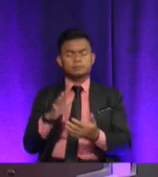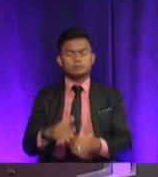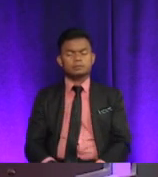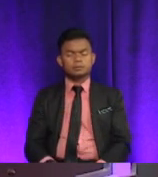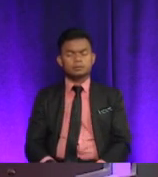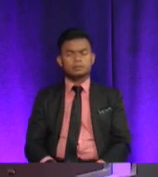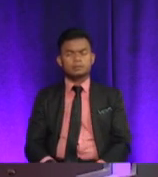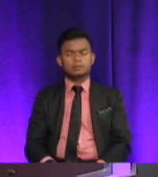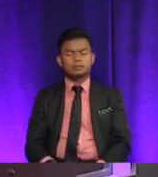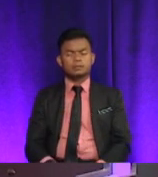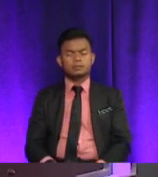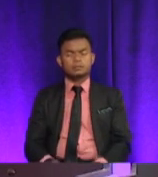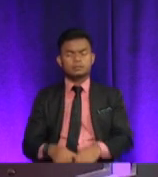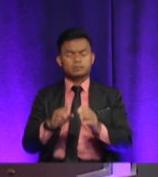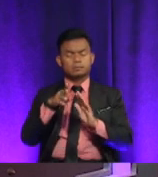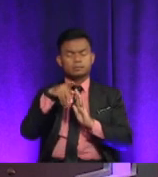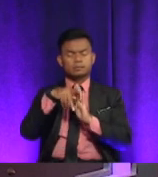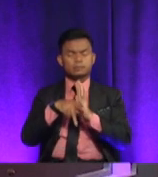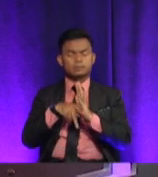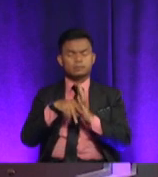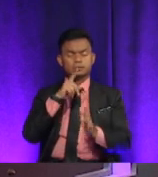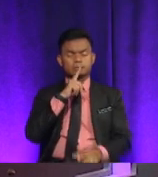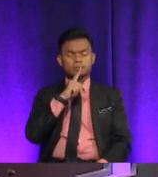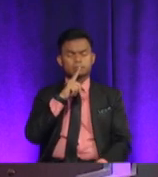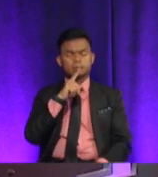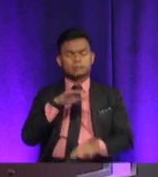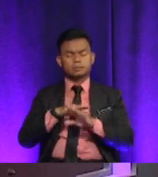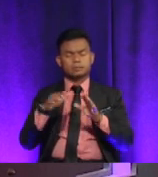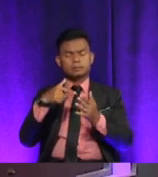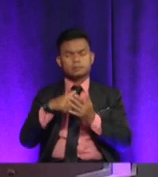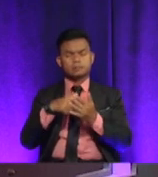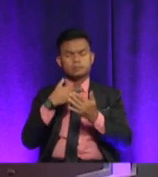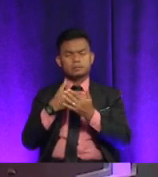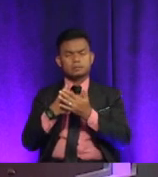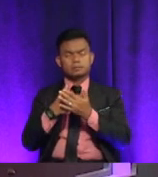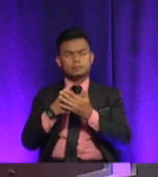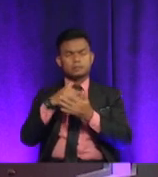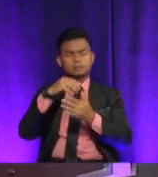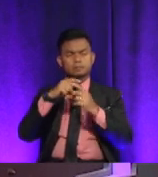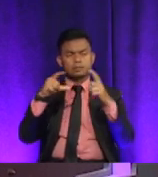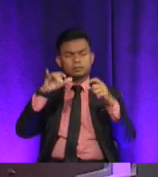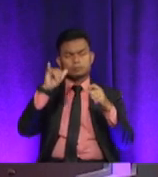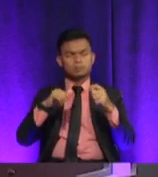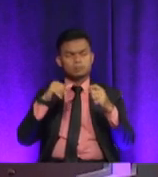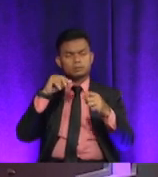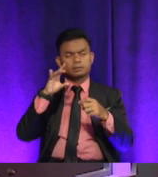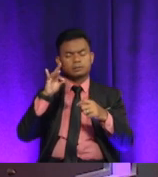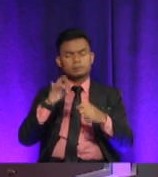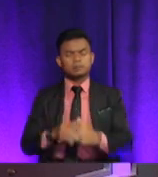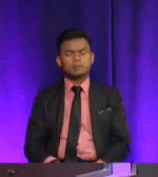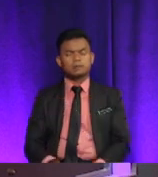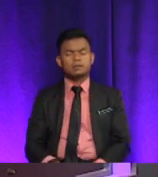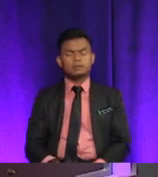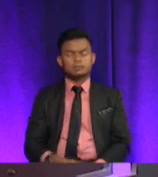pada rangkap yang pertama sehingga pada rangka yang ke-8 maka kita keluarkan kita kena Paham bagaimana Begitu nak mengeluarkan untuk